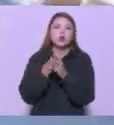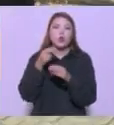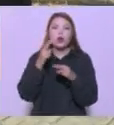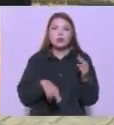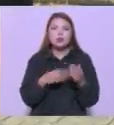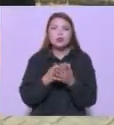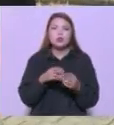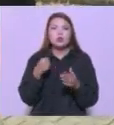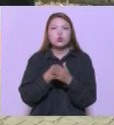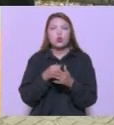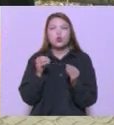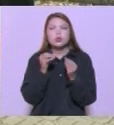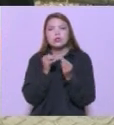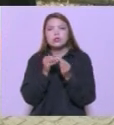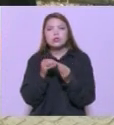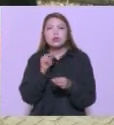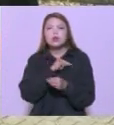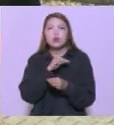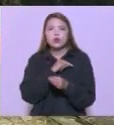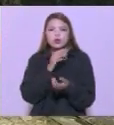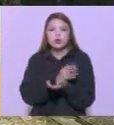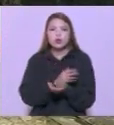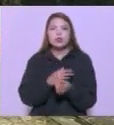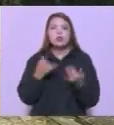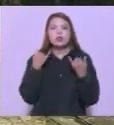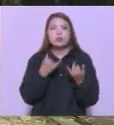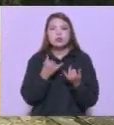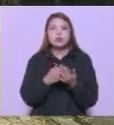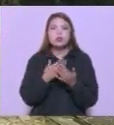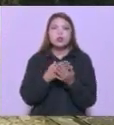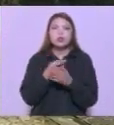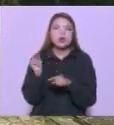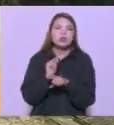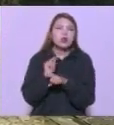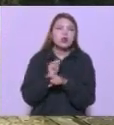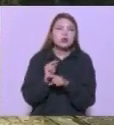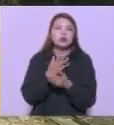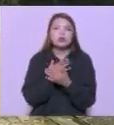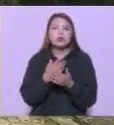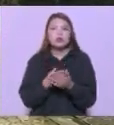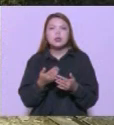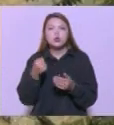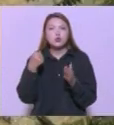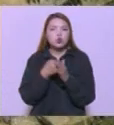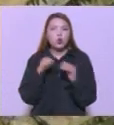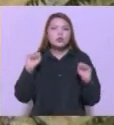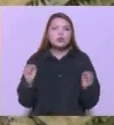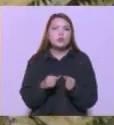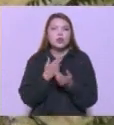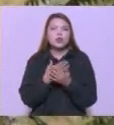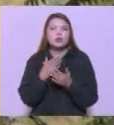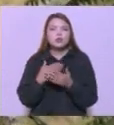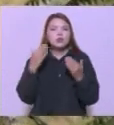үшін түнгі 10-ға дейін тынымсыз еңбек етуде. Жүріп жатқан жөндеу жұмыстары жылу маусымына дейін аяқталама